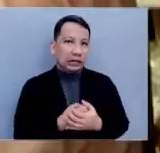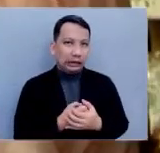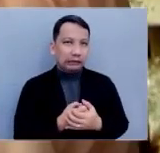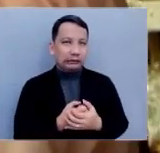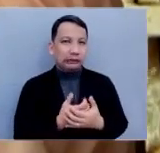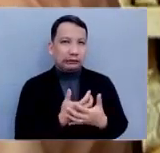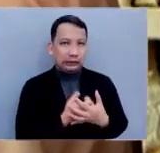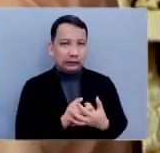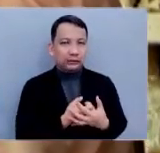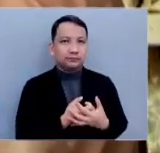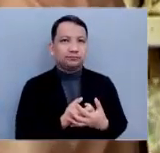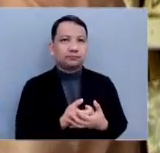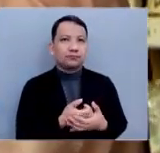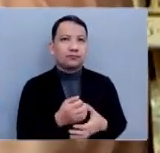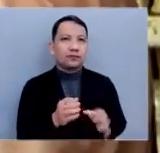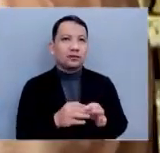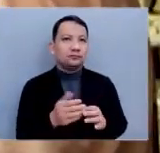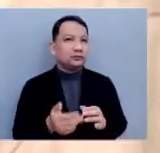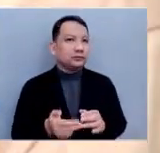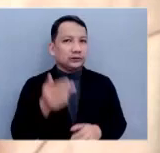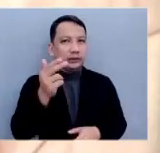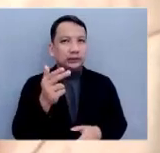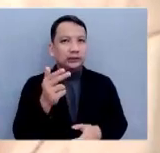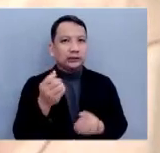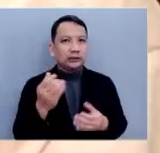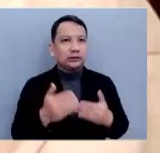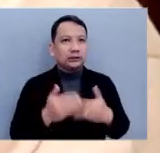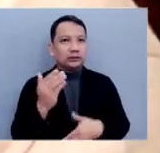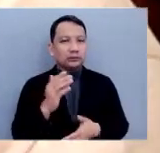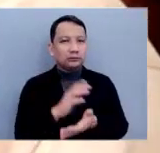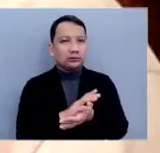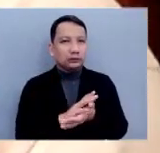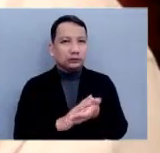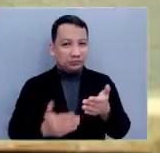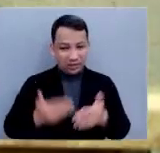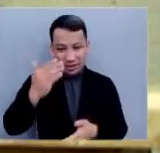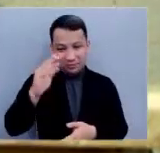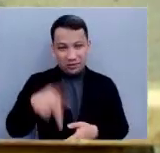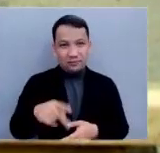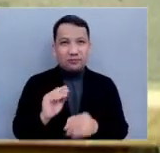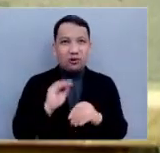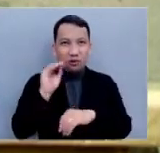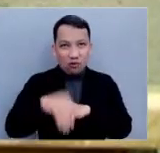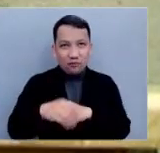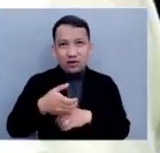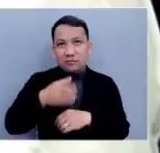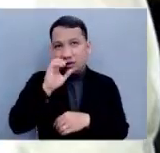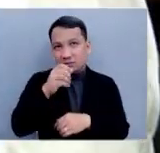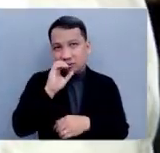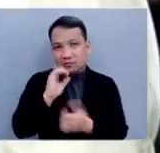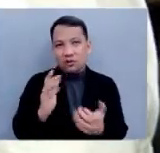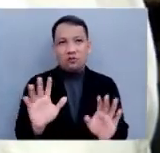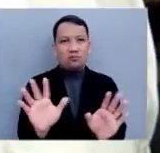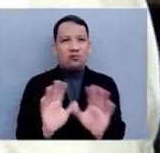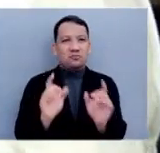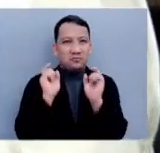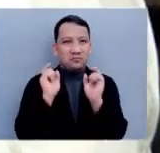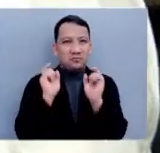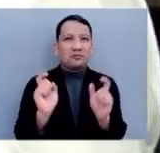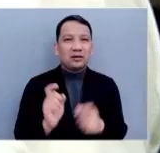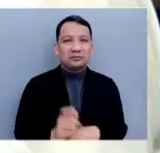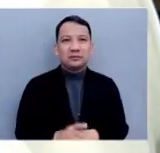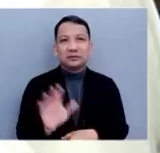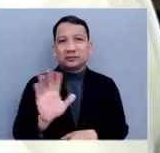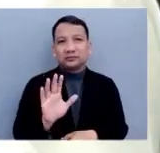puso. Maaari ring tumaas bigla ang inyong mga blood pressure kung sobra-sobra na ang caffeine, kaya naman huwag uminom ng energy drink